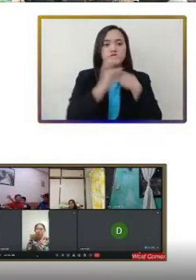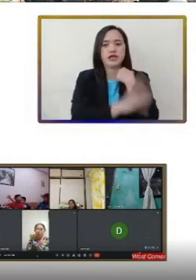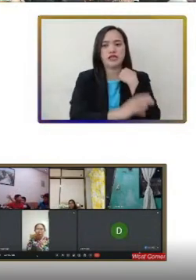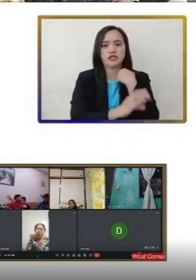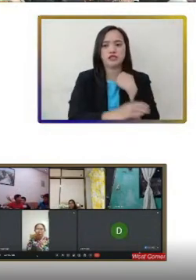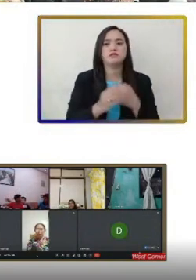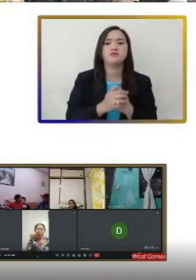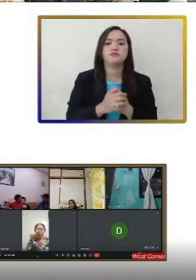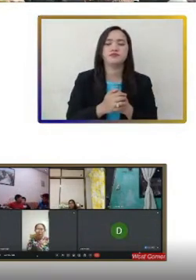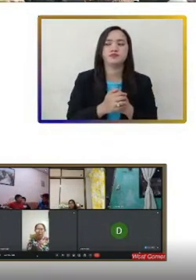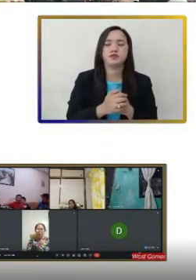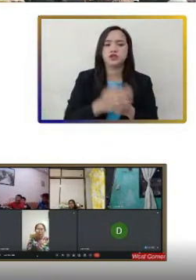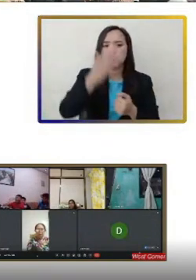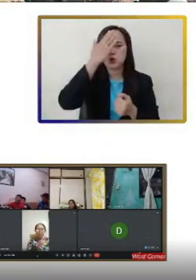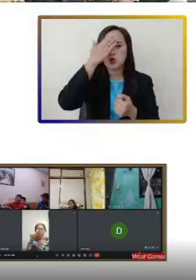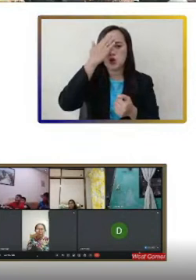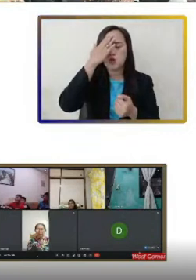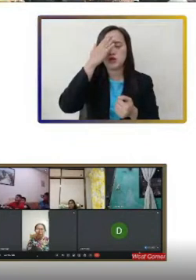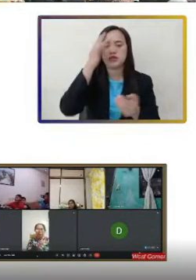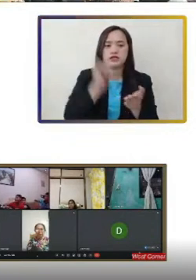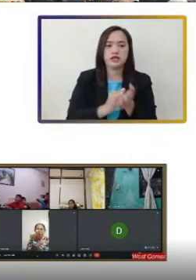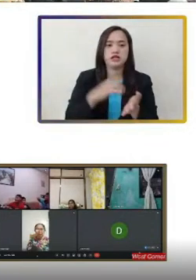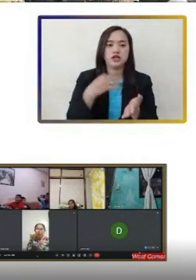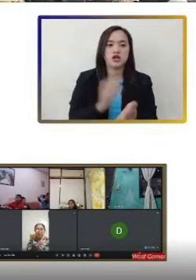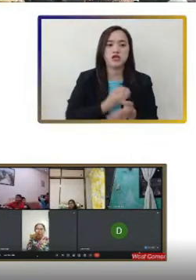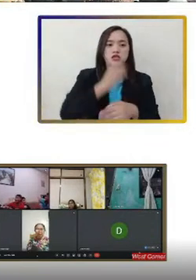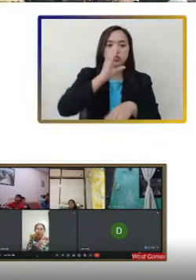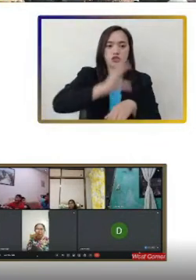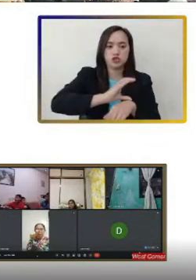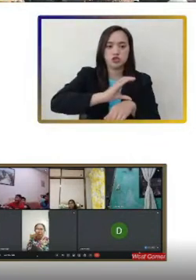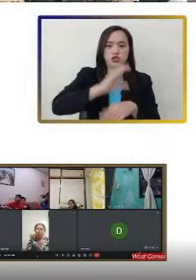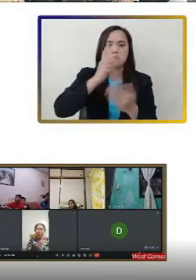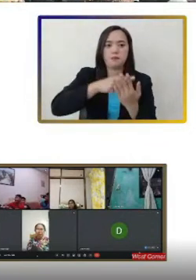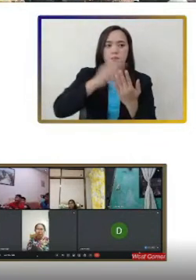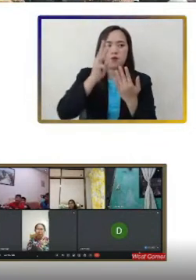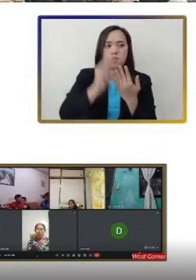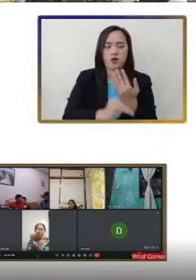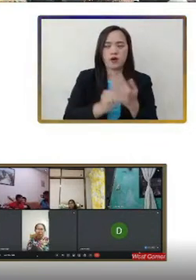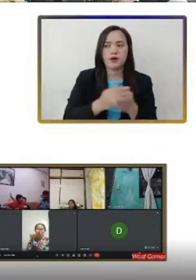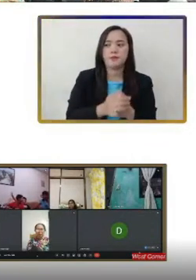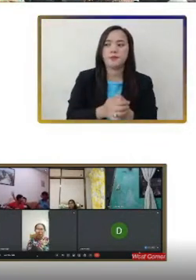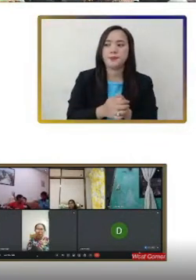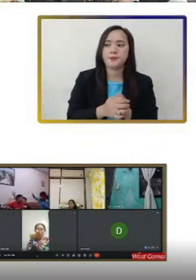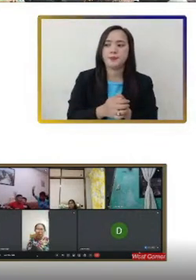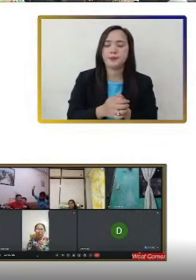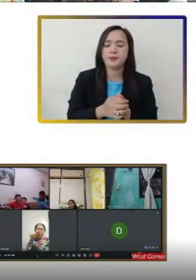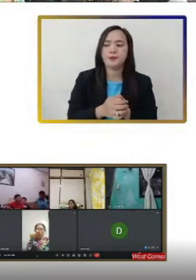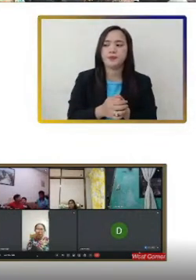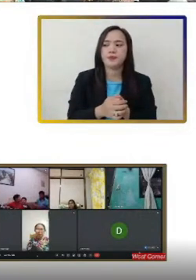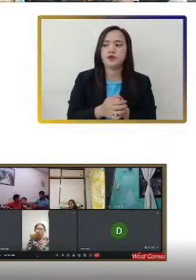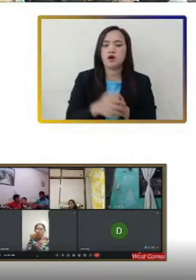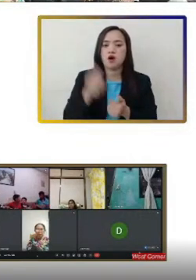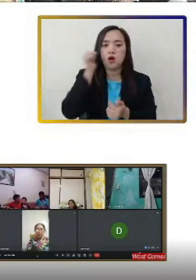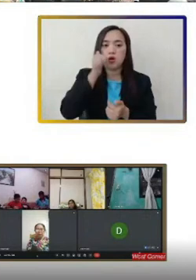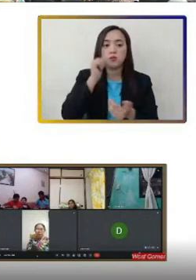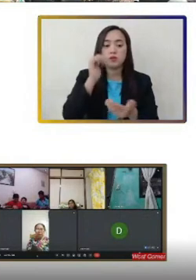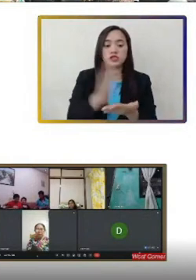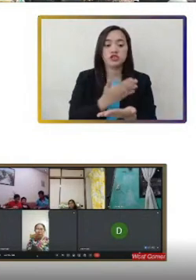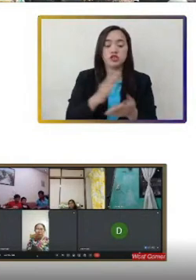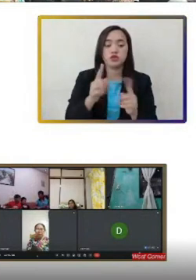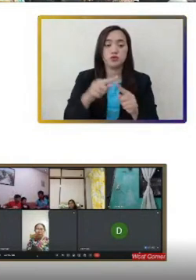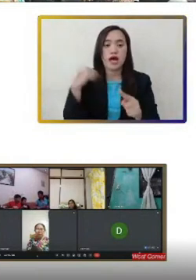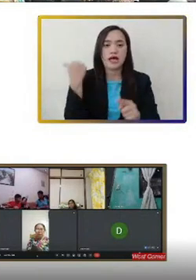ng Baptist churches, grabe po ang competition. Pero tayo, hindi tayo nakikipag-compete. Sinishare po natin yan sa